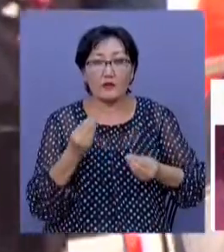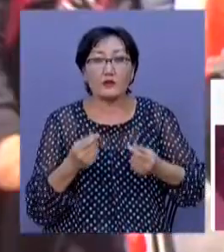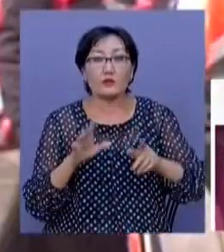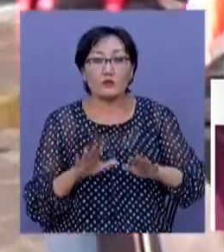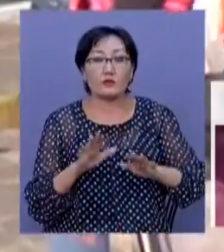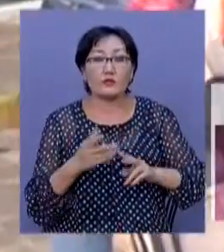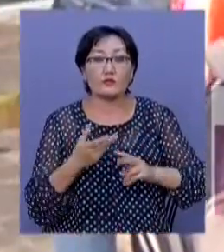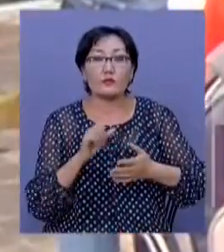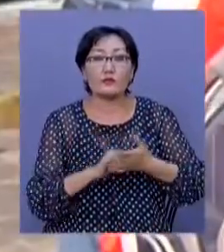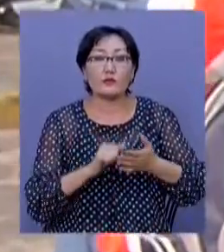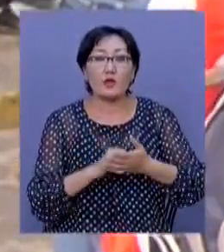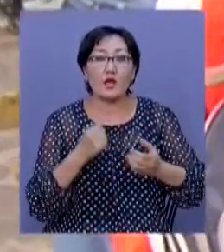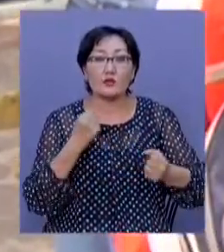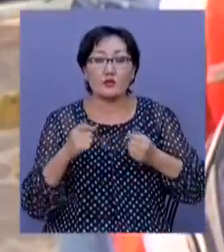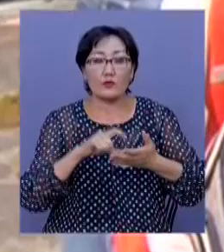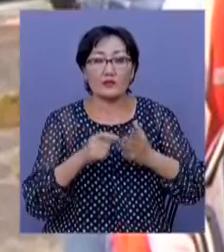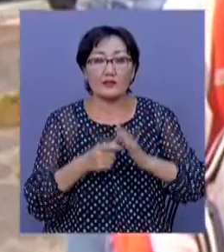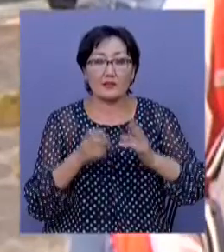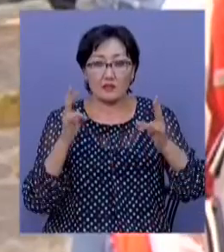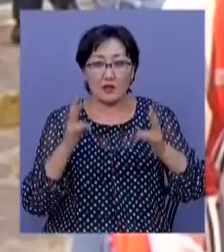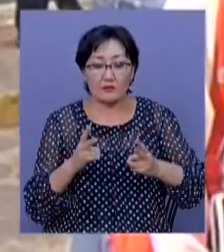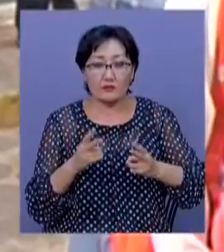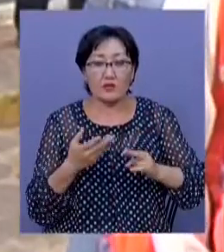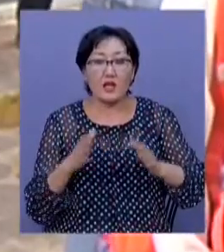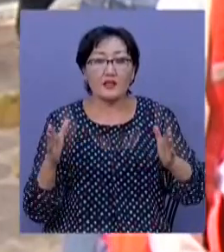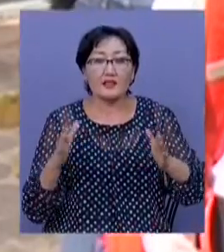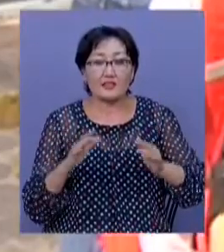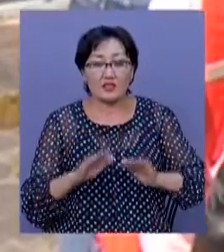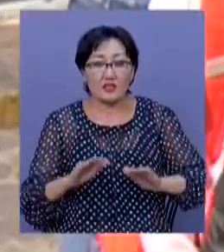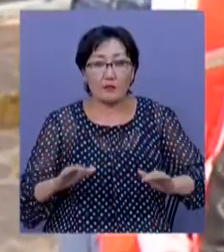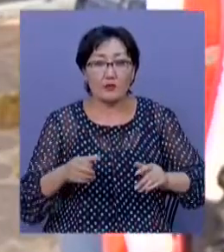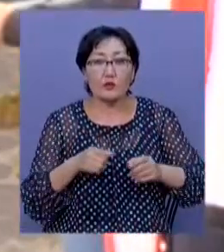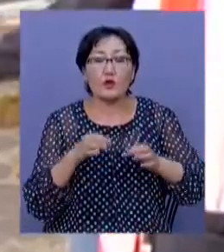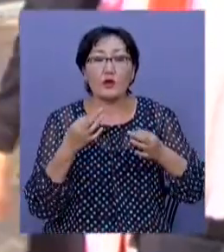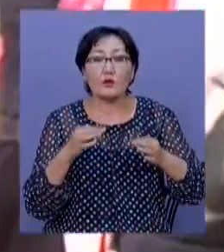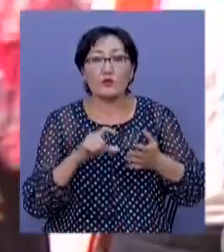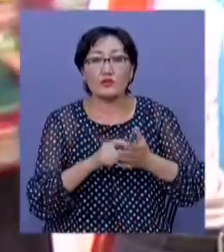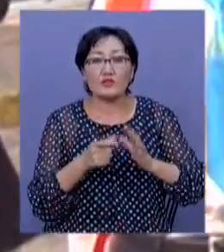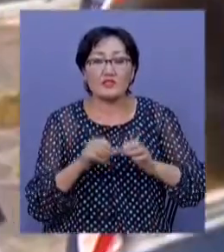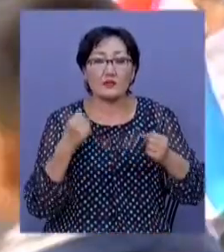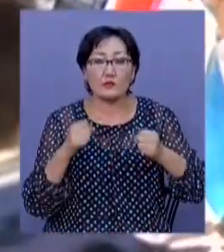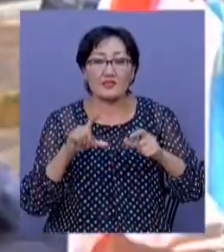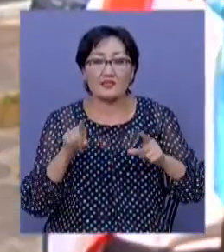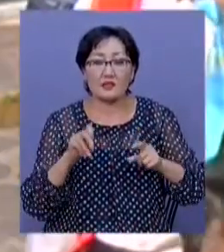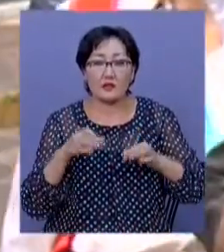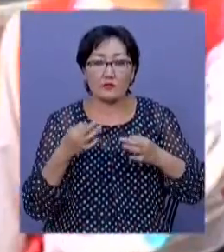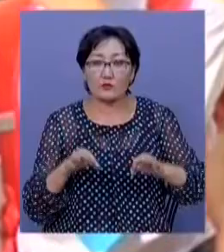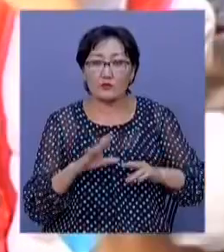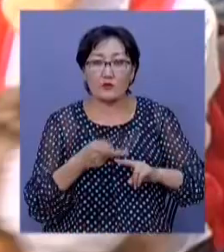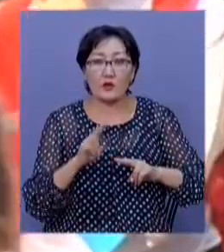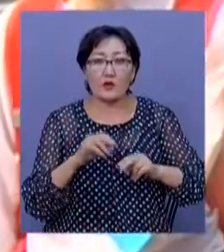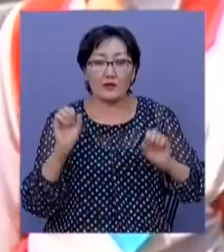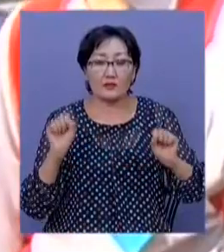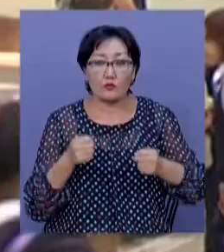алмай отыр. Себебі спортзал апатты деп табылғаннан бері кіші балаларды үлкен залға кіргізбейді. Күн суытқанда жағдайымыз не